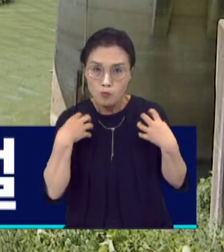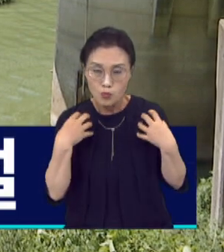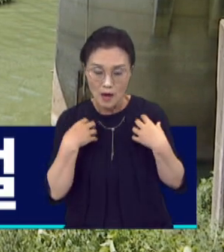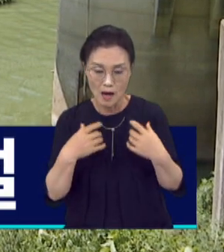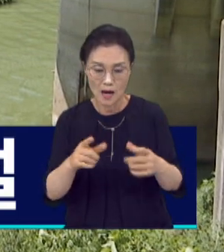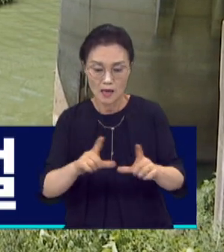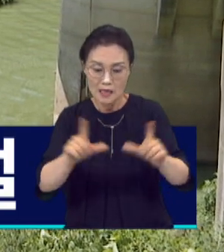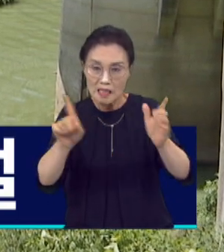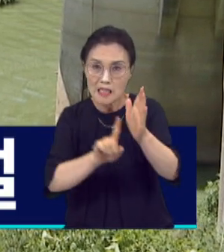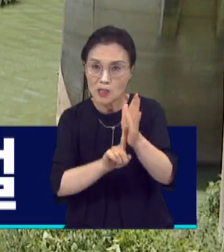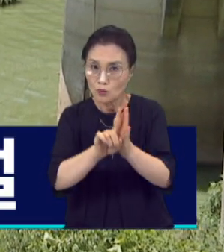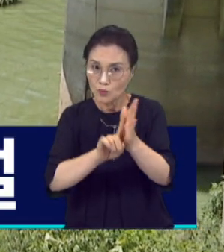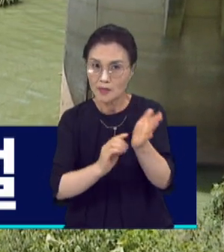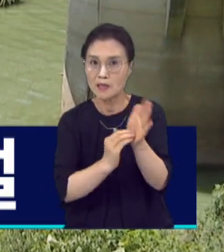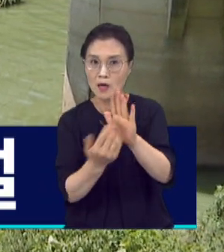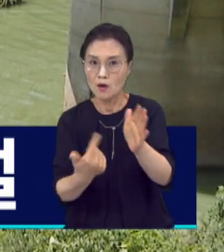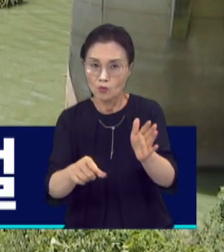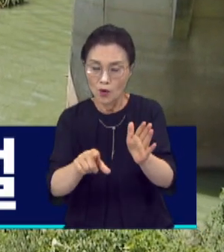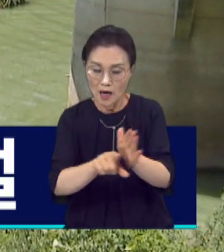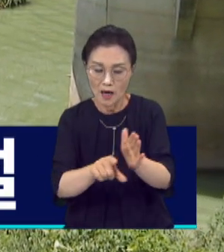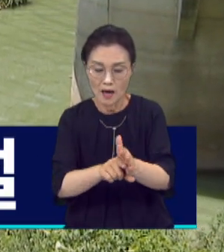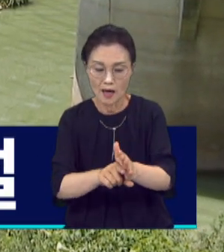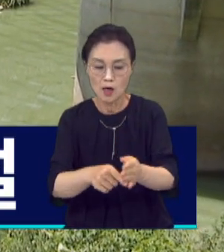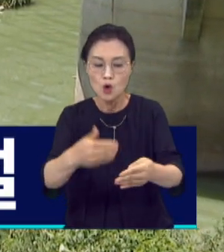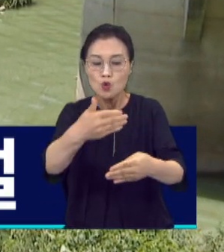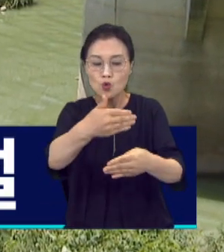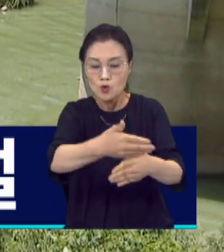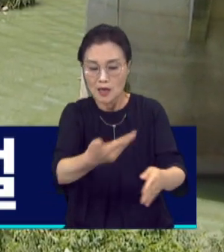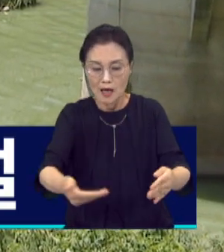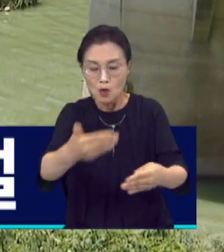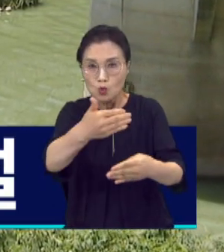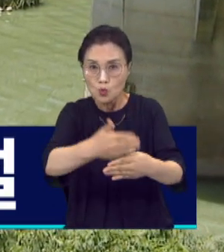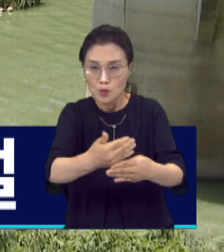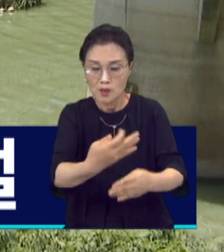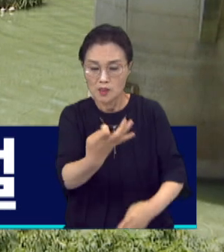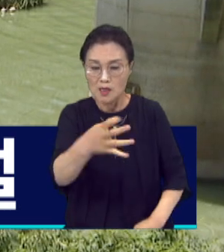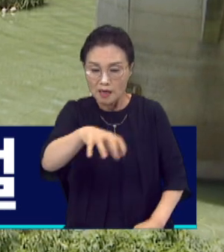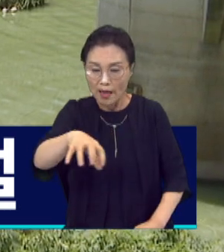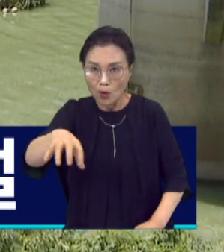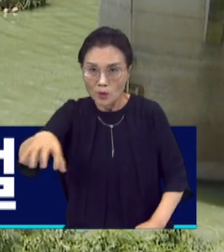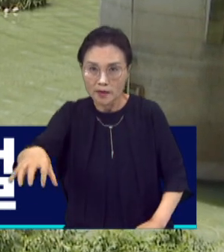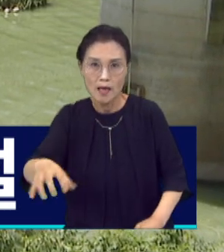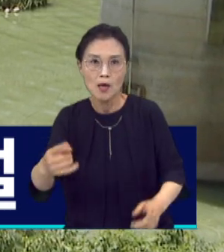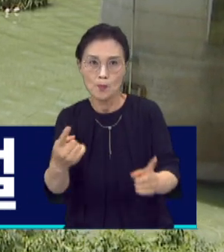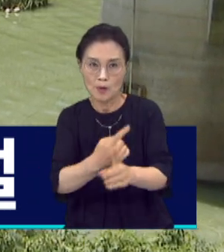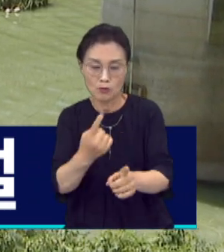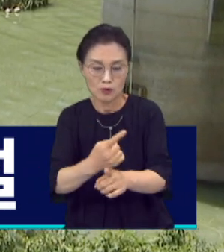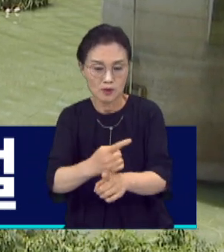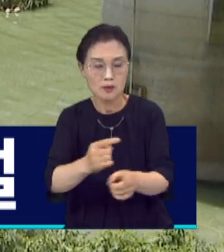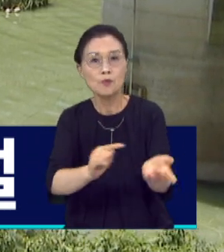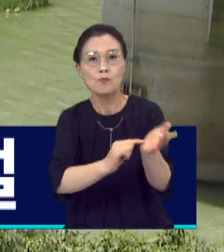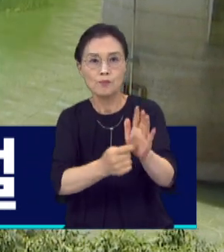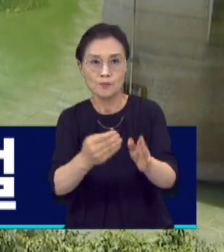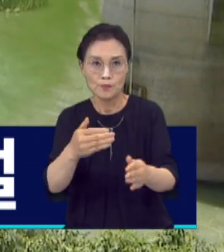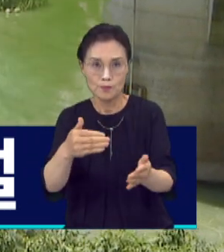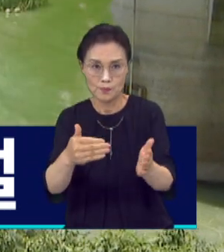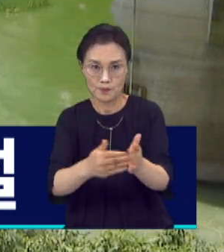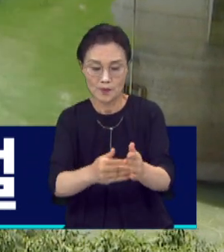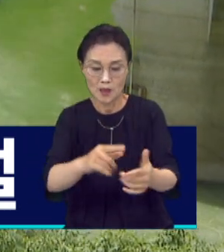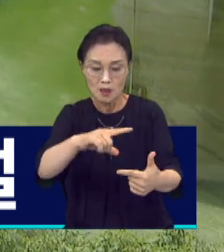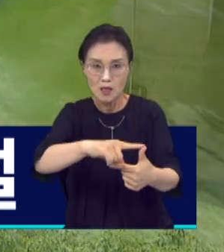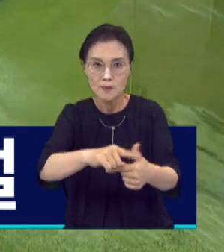환경부가 기후변화에 대응하기 위한 중소규모 댐 14곳의 후보지를 발표했습니다. 경남에서는